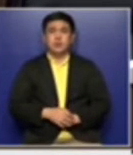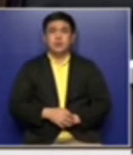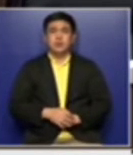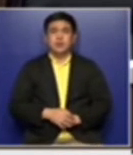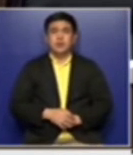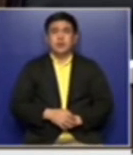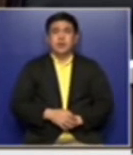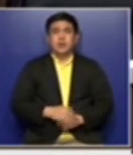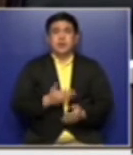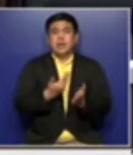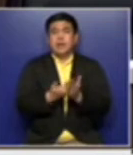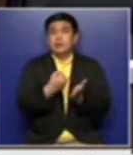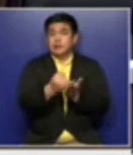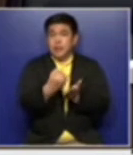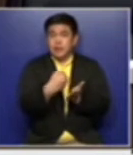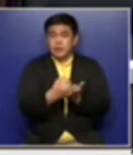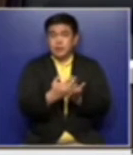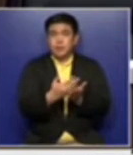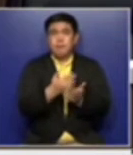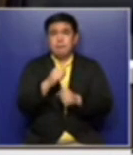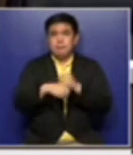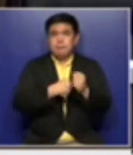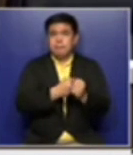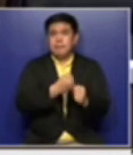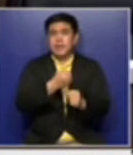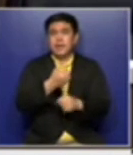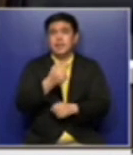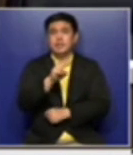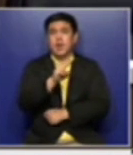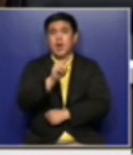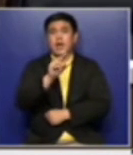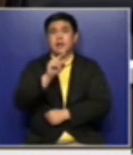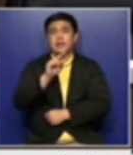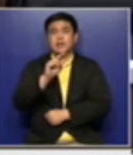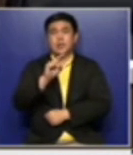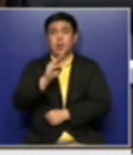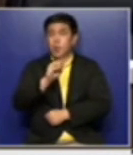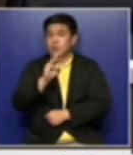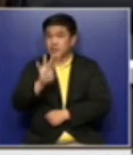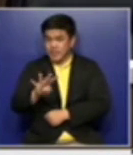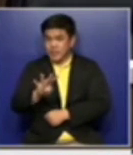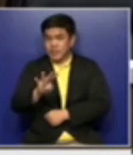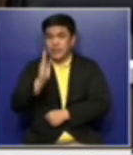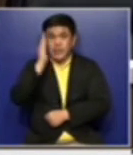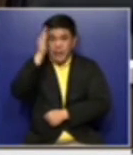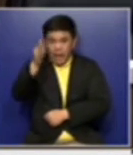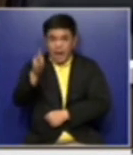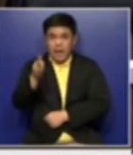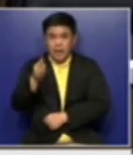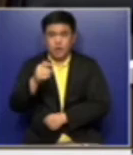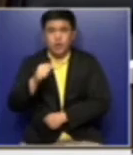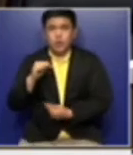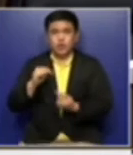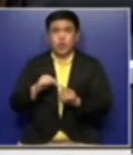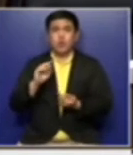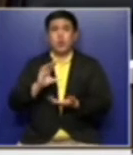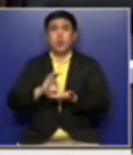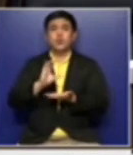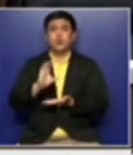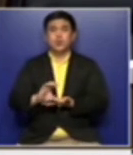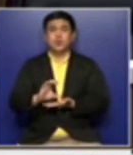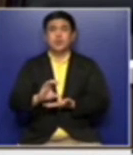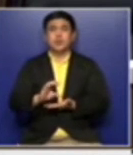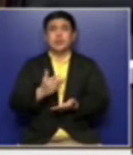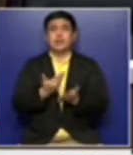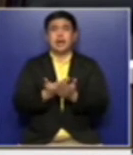จ่ายในการใช้จ่ายงบประมาณปี2564ลงที่เป็นรายจ่ายเงินลงทุนที่ไม่ก่อให้เกิด